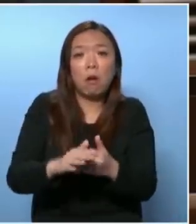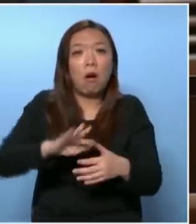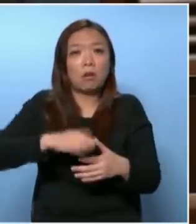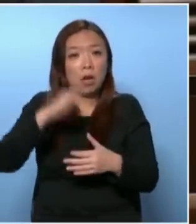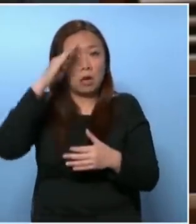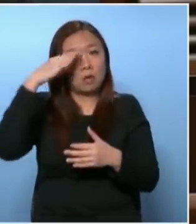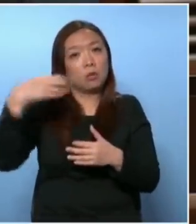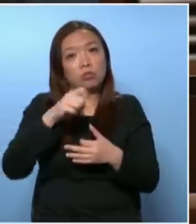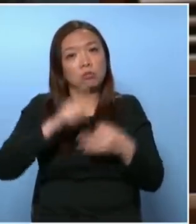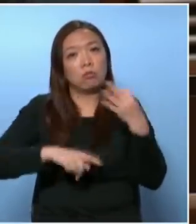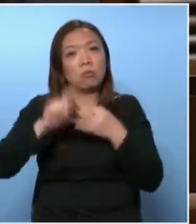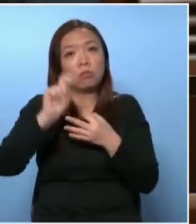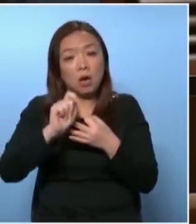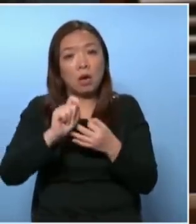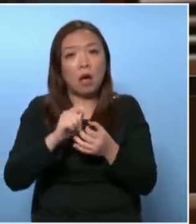我請問啲警察企幾丈遠，掂都唔掂嗰啲街坊係乜嘢高危？仲有，當我哋啲局長、政府叫人哋咧唔好去人多嘅地方聚集，警務處處長鄧炳強。